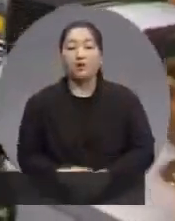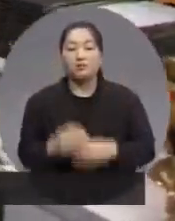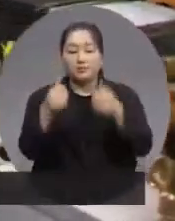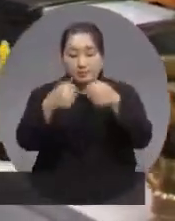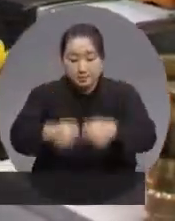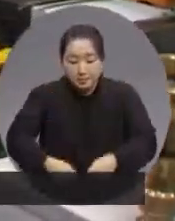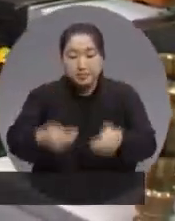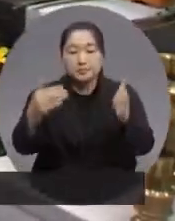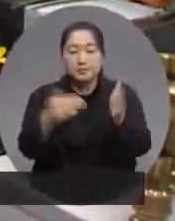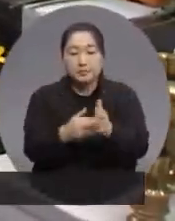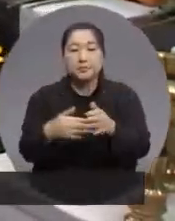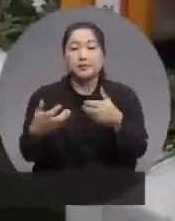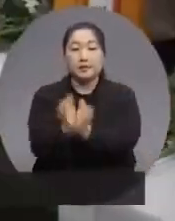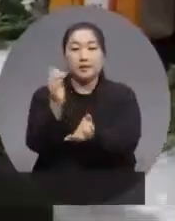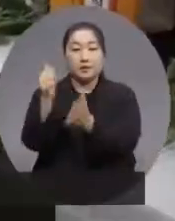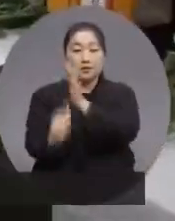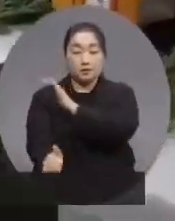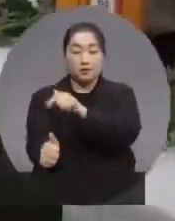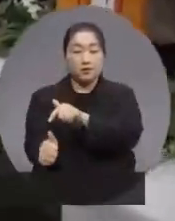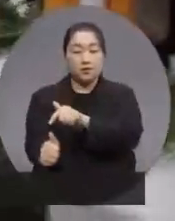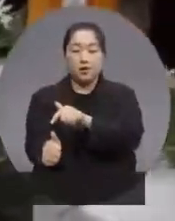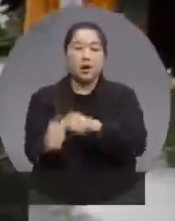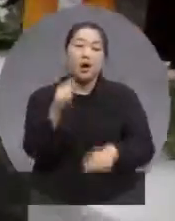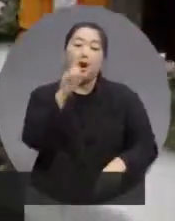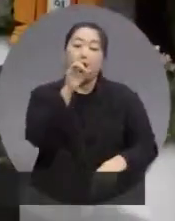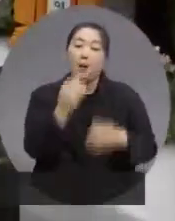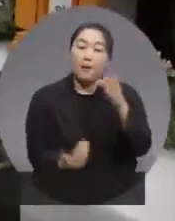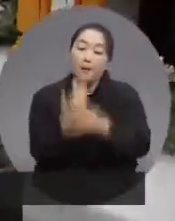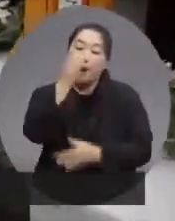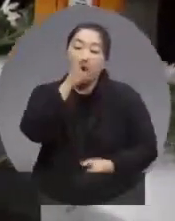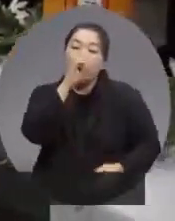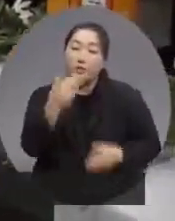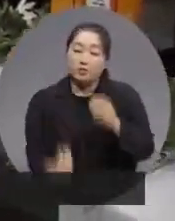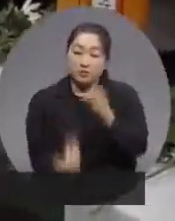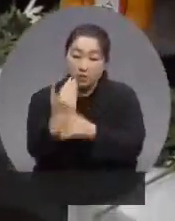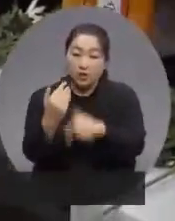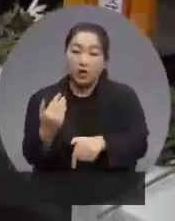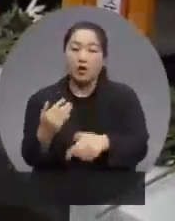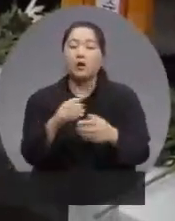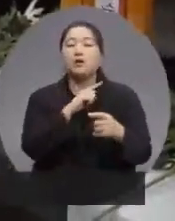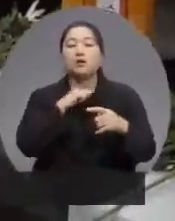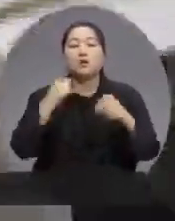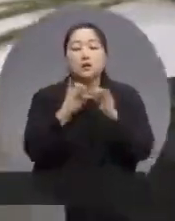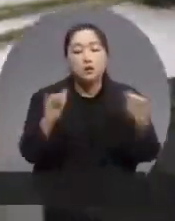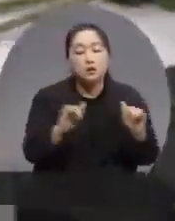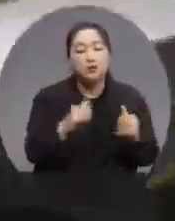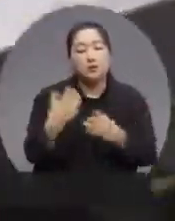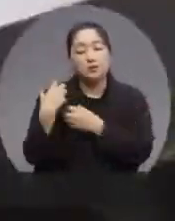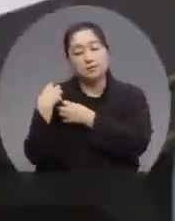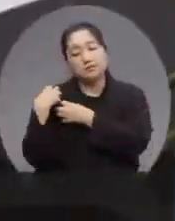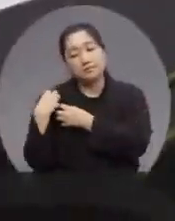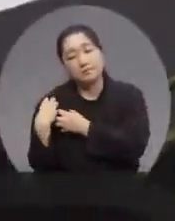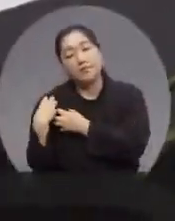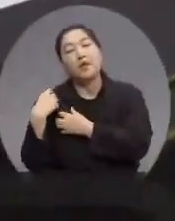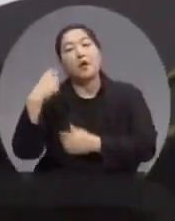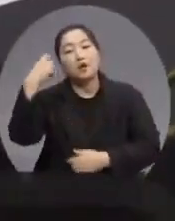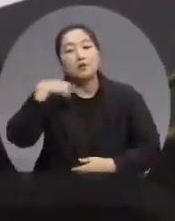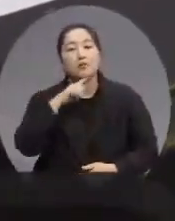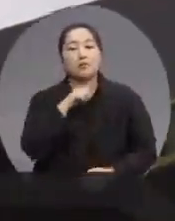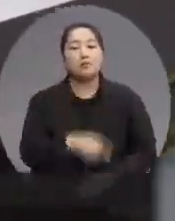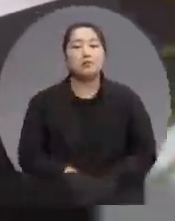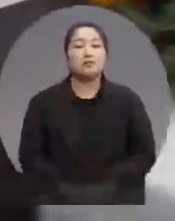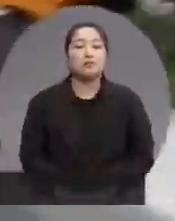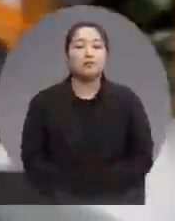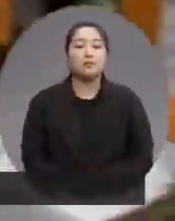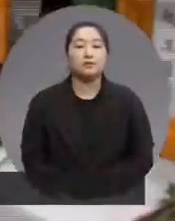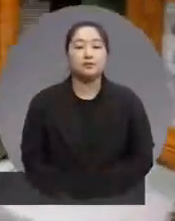마친 윤재욱 원내대표는 있어서는 안될 사고가 났고 희생자 여러분께 무거운 책임감을 느낀다고